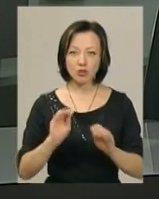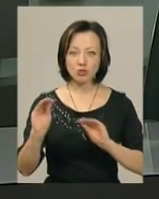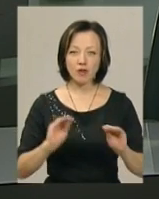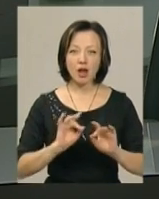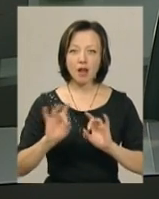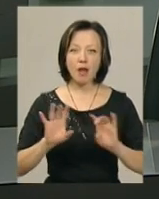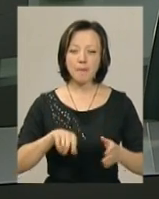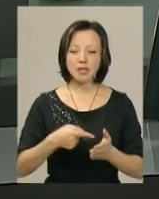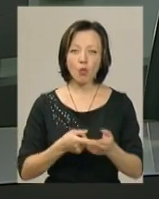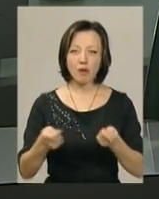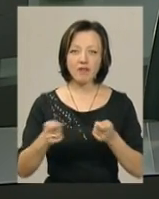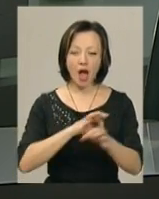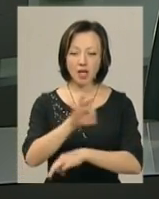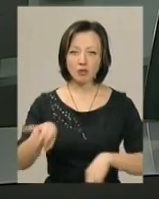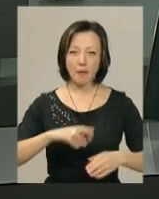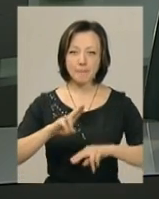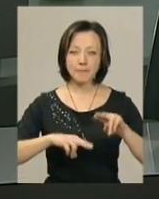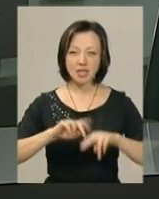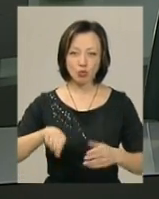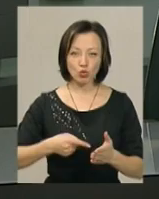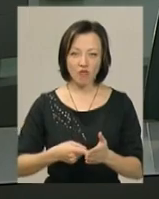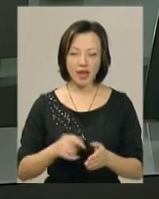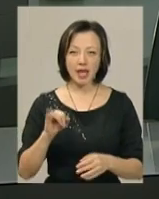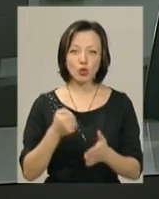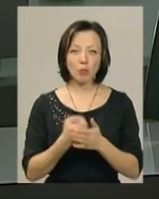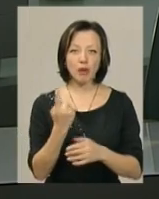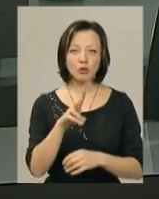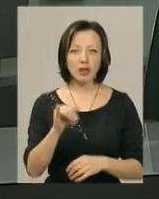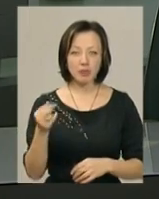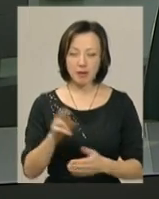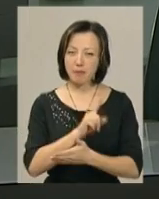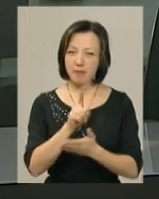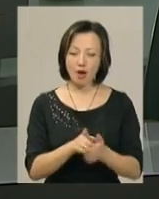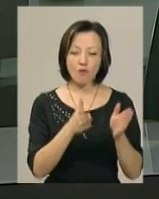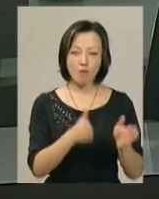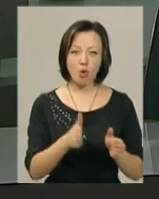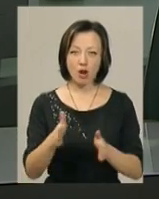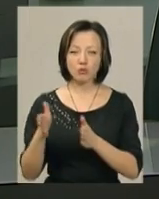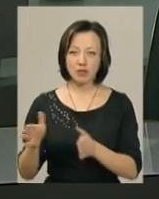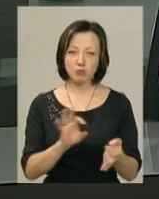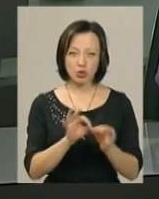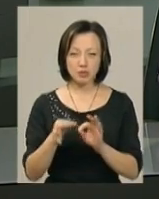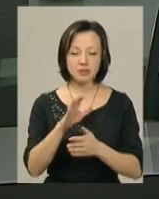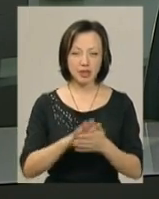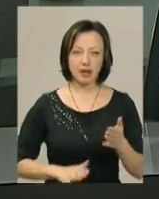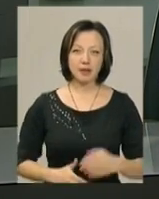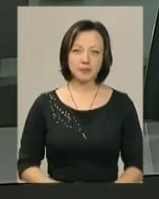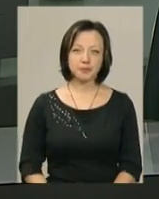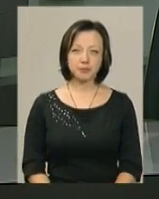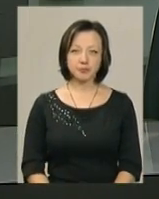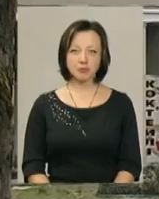міське управління архітектури та містобудування. І до 1 липня її мають впорядкувати. З подробицями Дарина